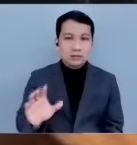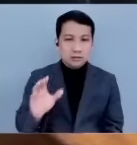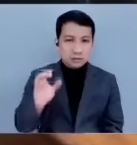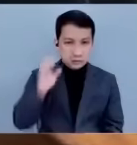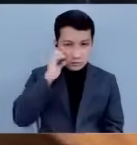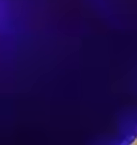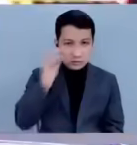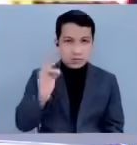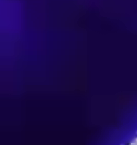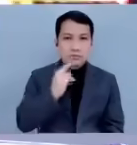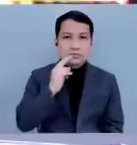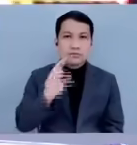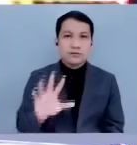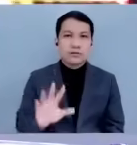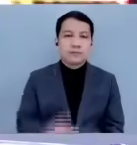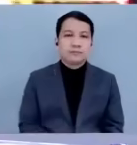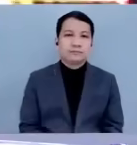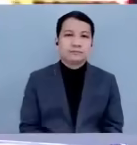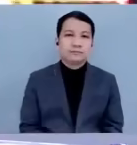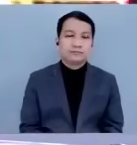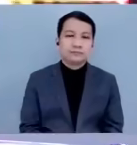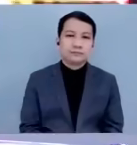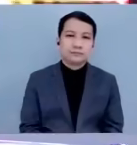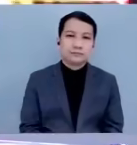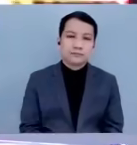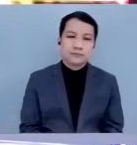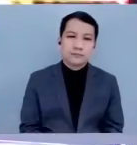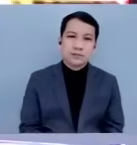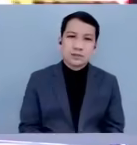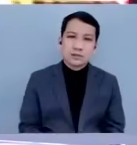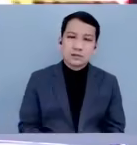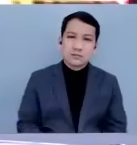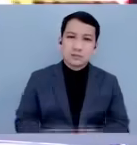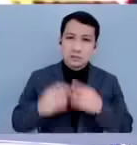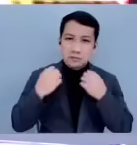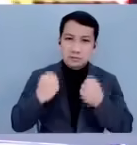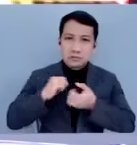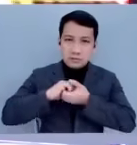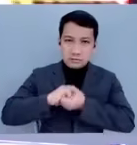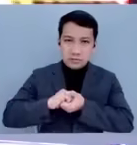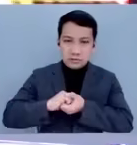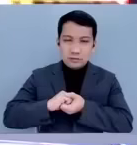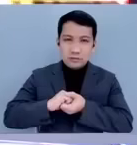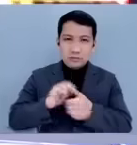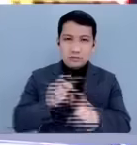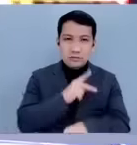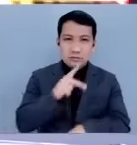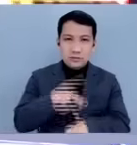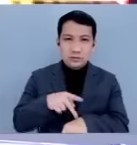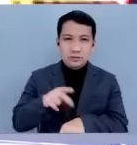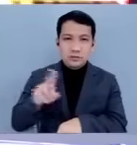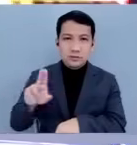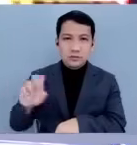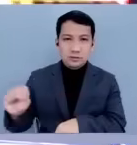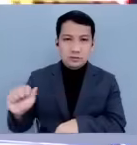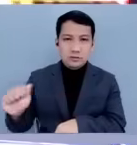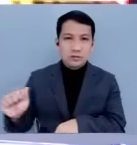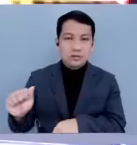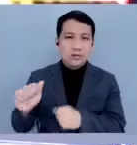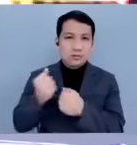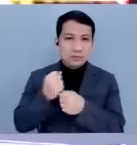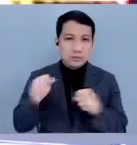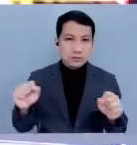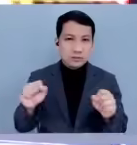News 5. Mas tumibay ang alyansa ng Pilipinas at Amerika sa usapin ng seguridad at pagpapalago ng